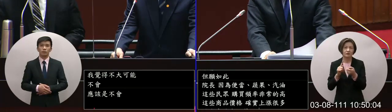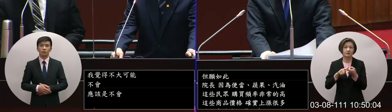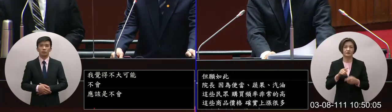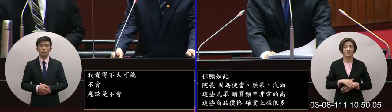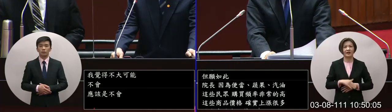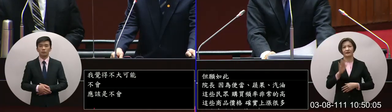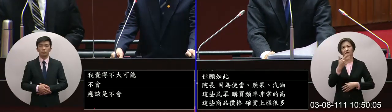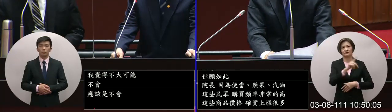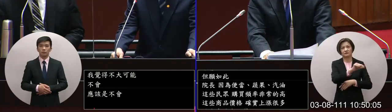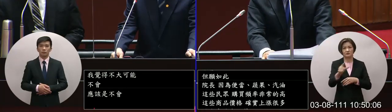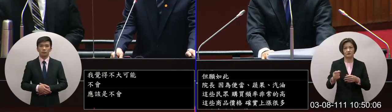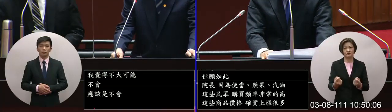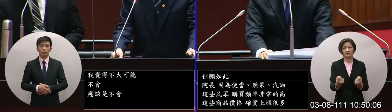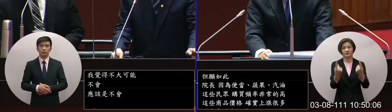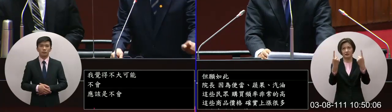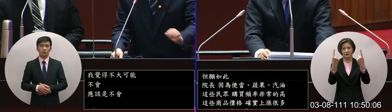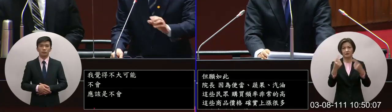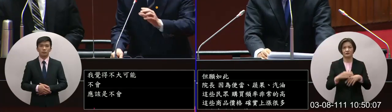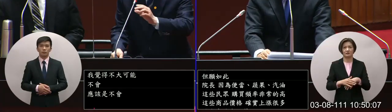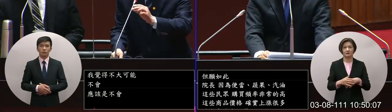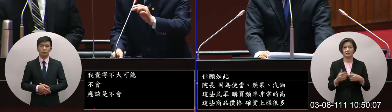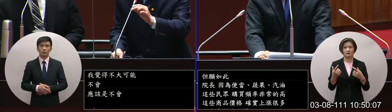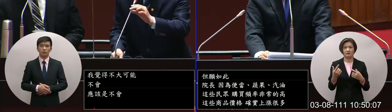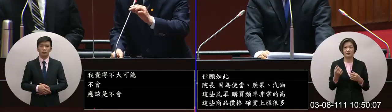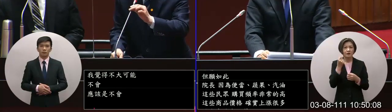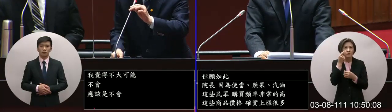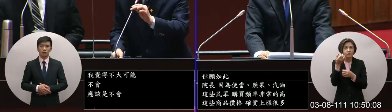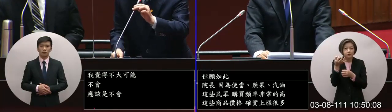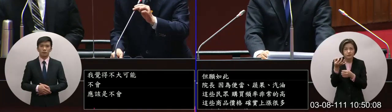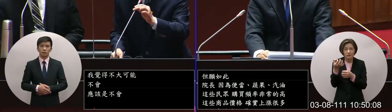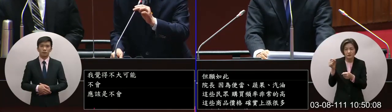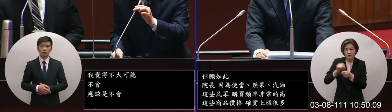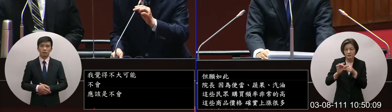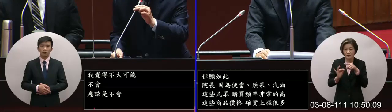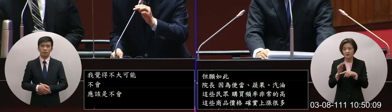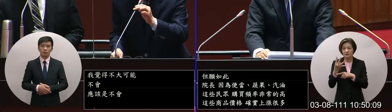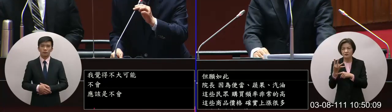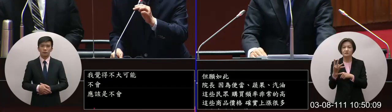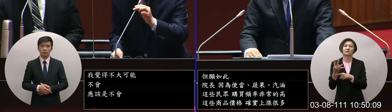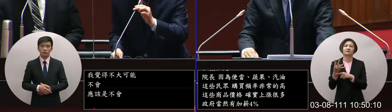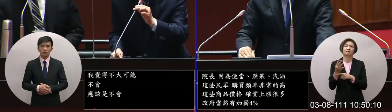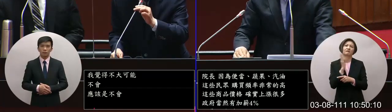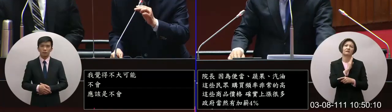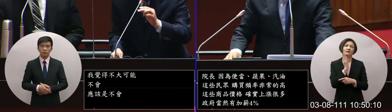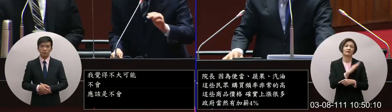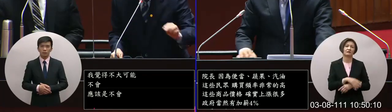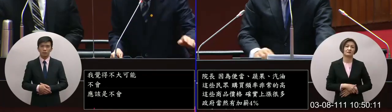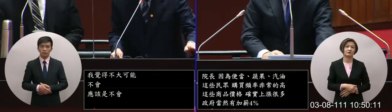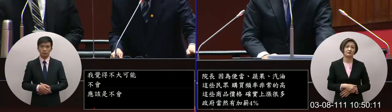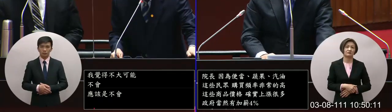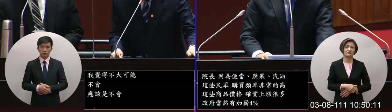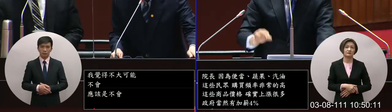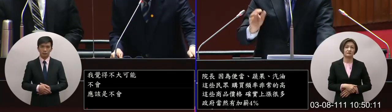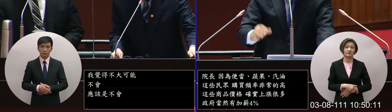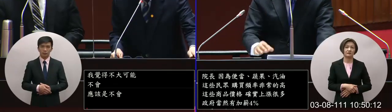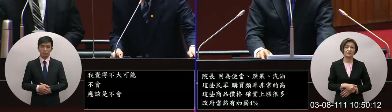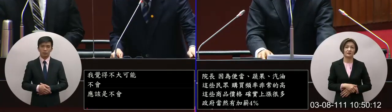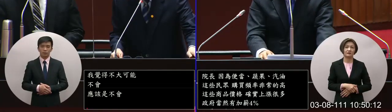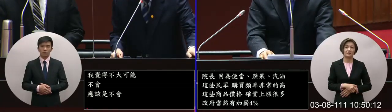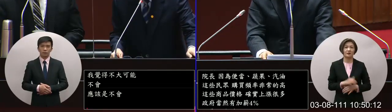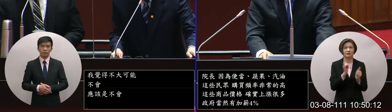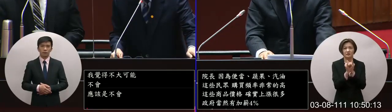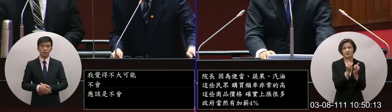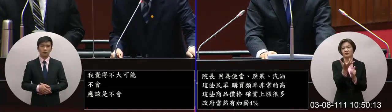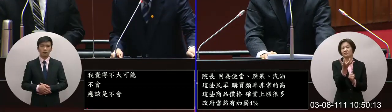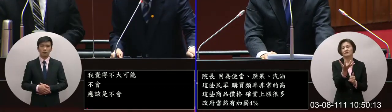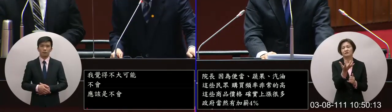商品的上涨，哦，把那个4%根本就全部都吸收掉了，哦，这个让很多民众根本就没有办法